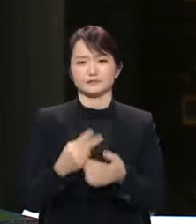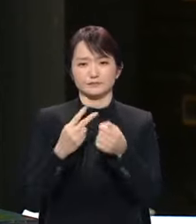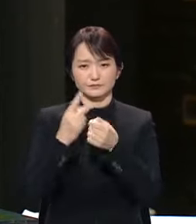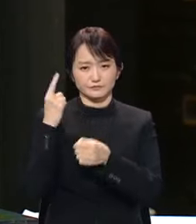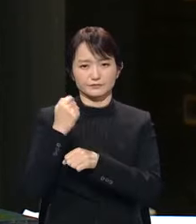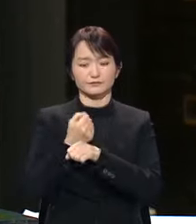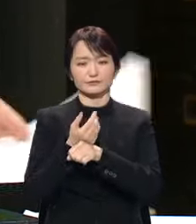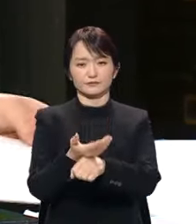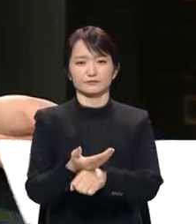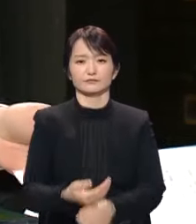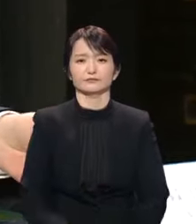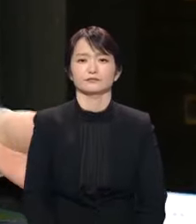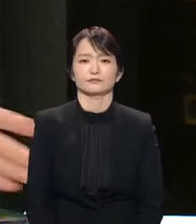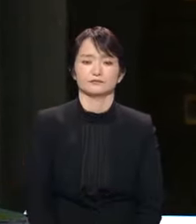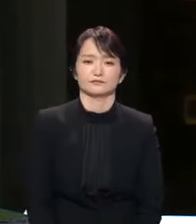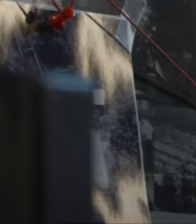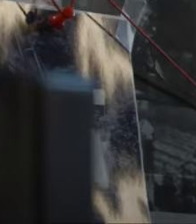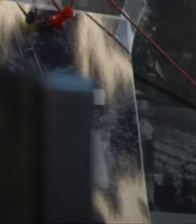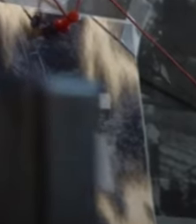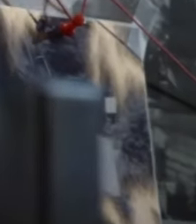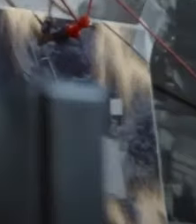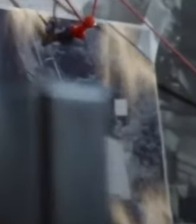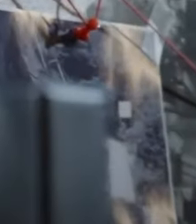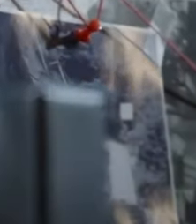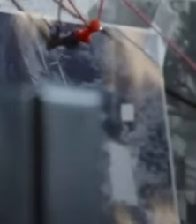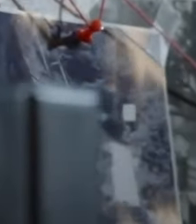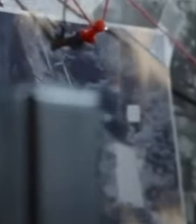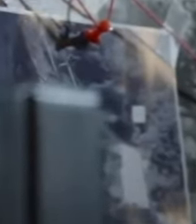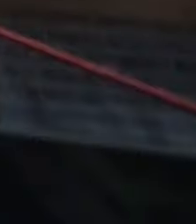번째 사건 이어갑니다.